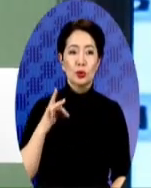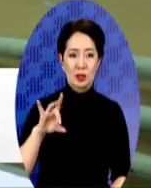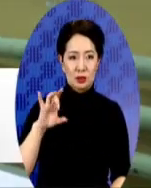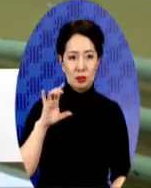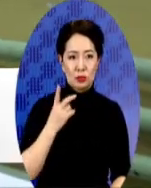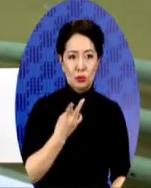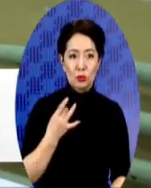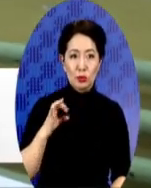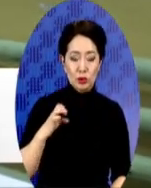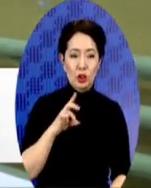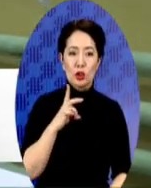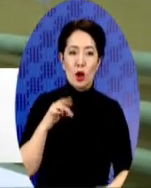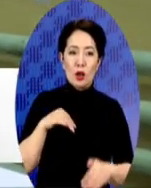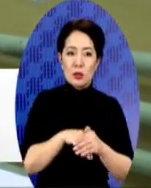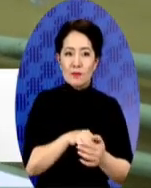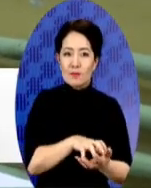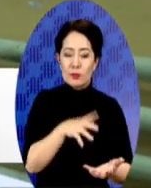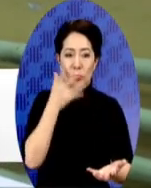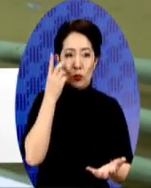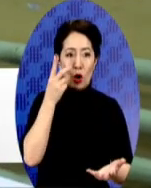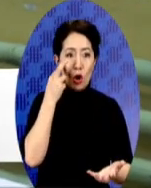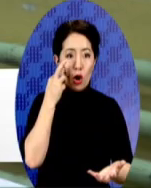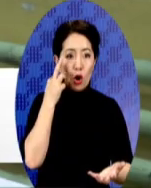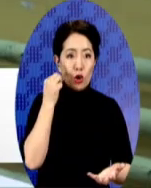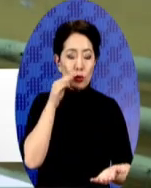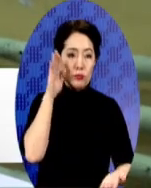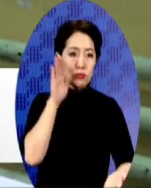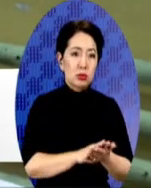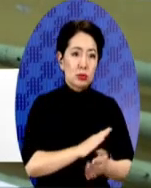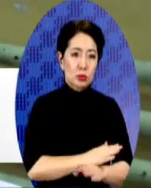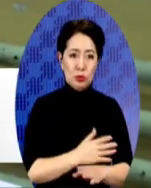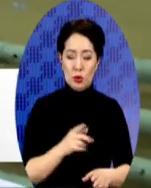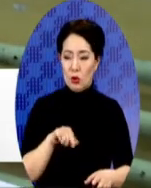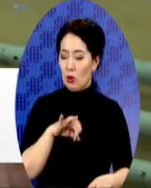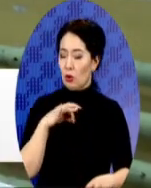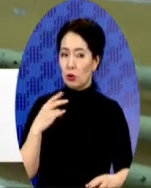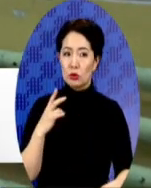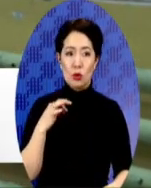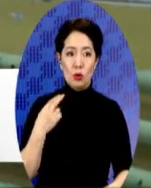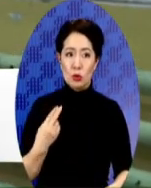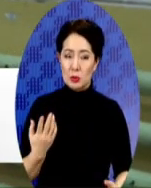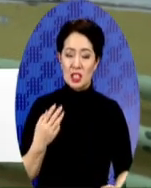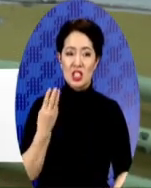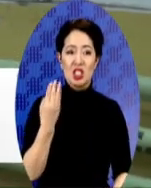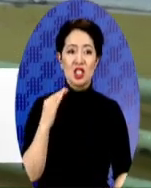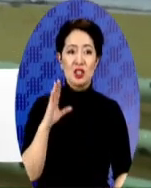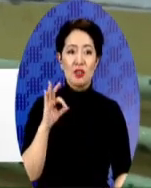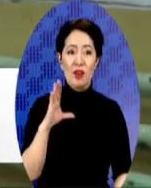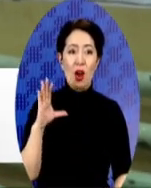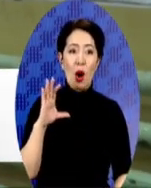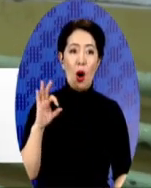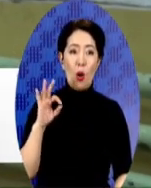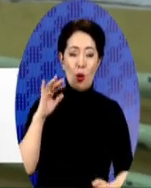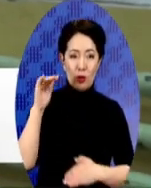хоногийн нөөцтэй болцсон. Одоо тэгээд бас төмөр замаар шивээ уугаас ирдэг нүүрс маань